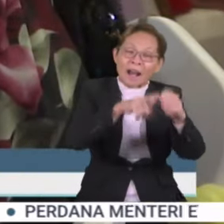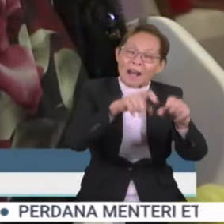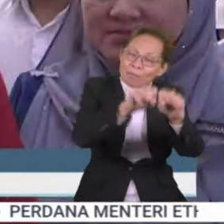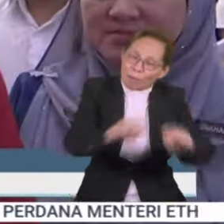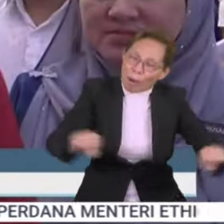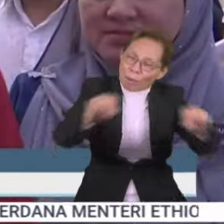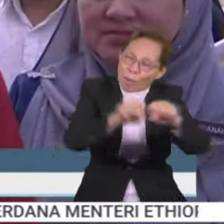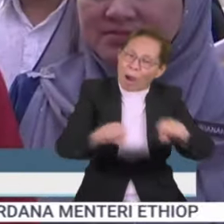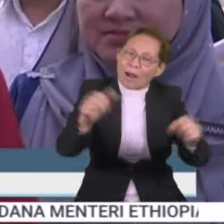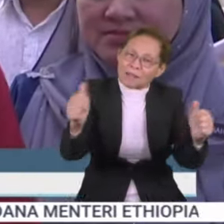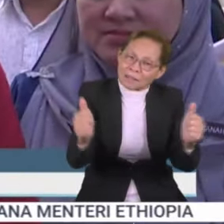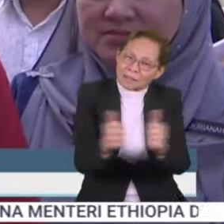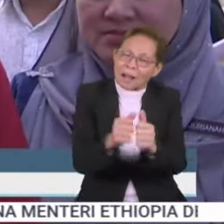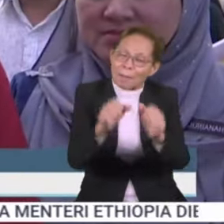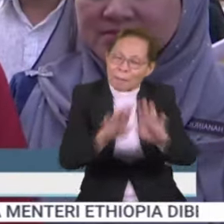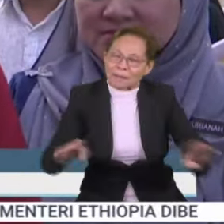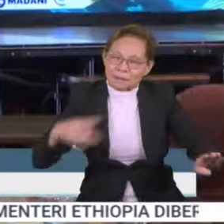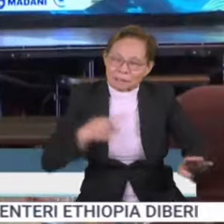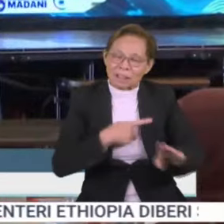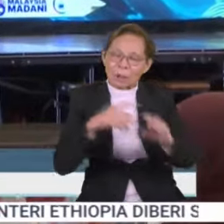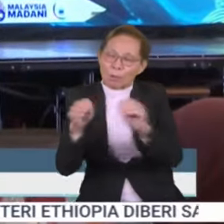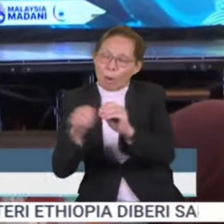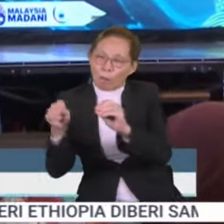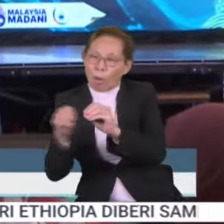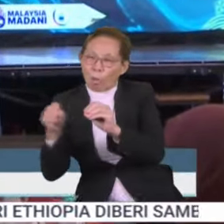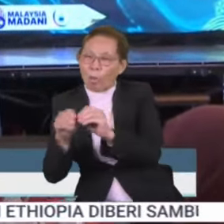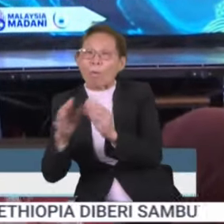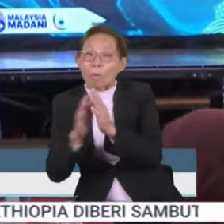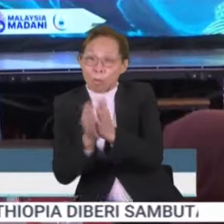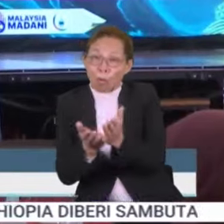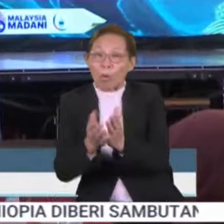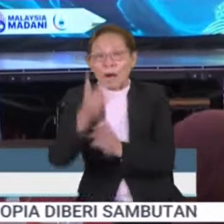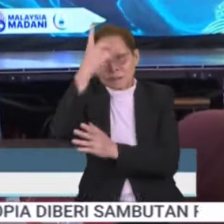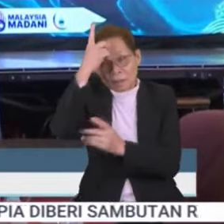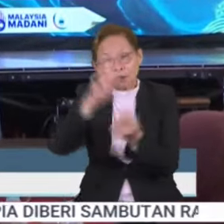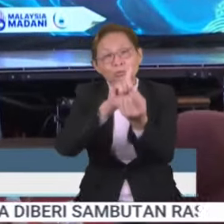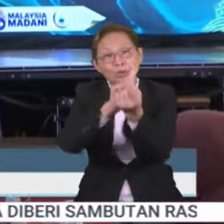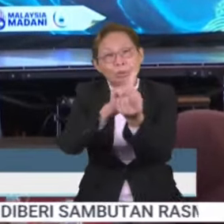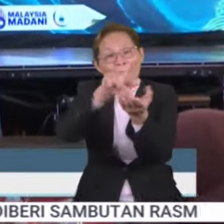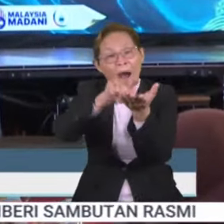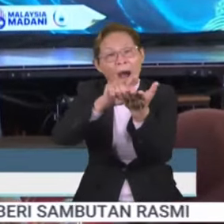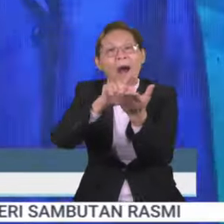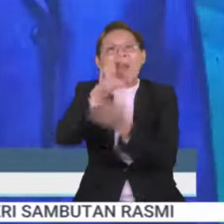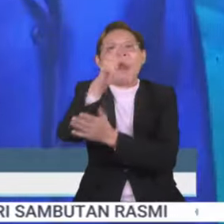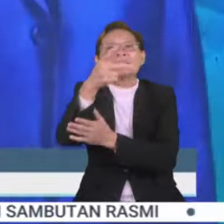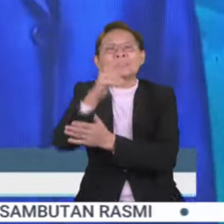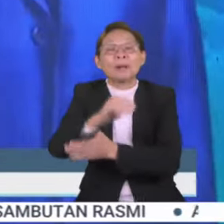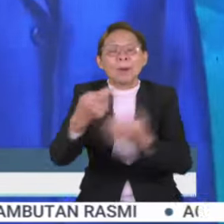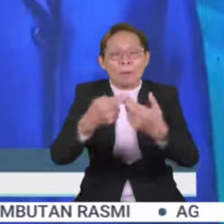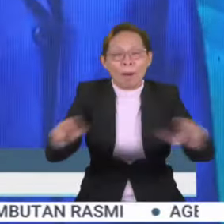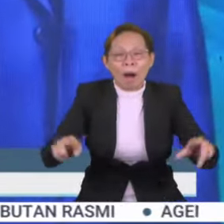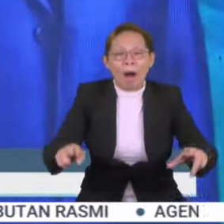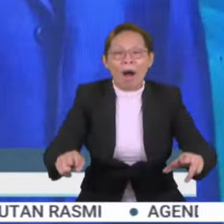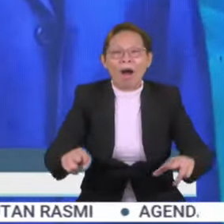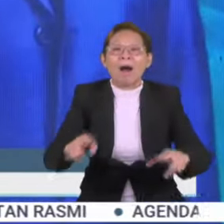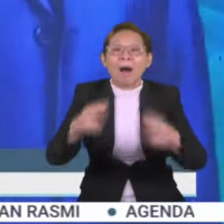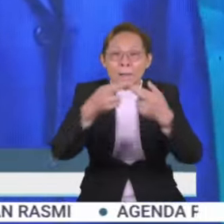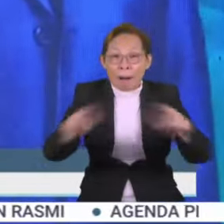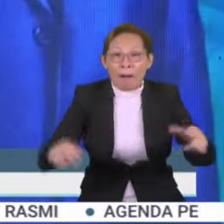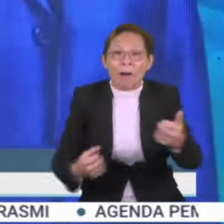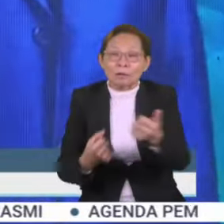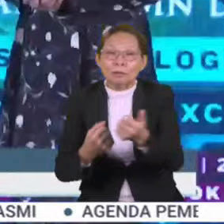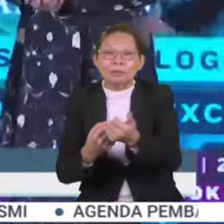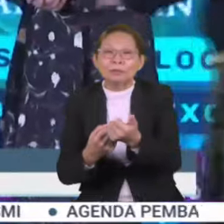dan bahasa dapat kita perbanyakkan dat Arifin ditemui RTM selepas perasmian Majlis sumbangs bahasa dan